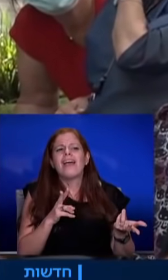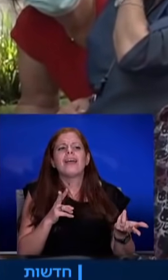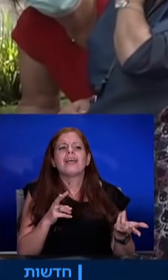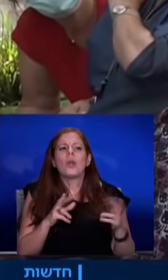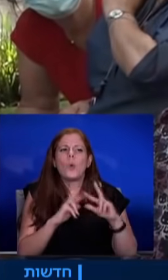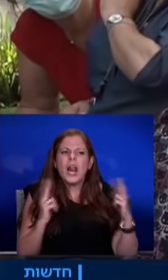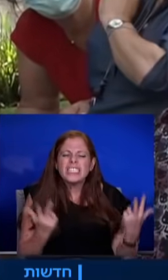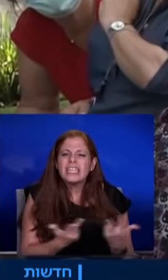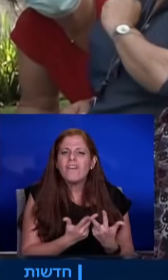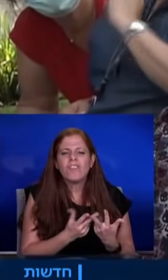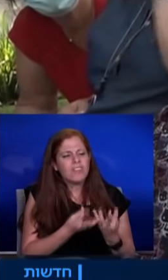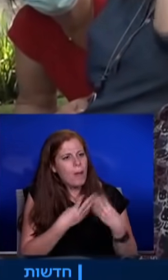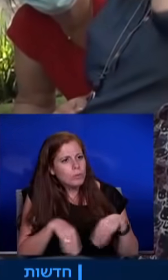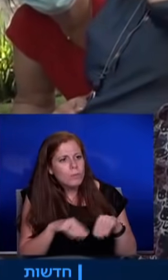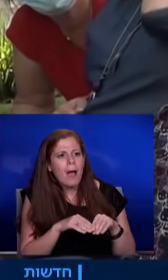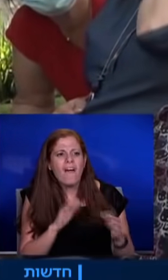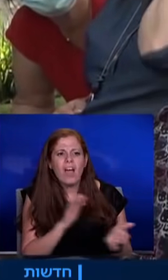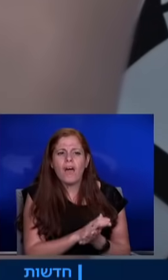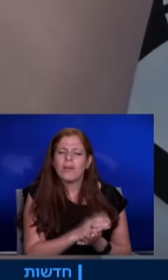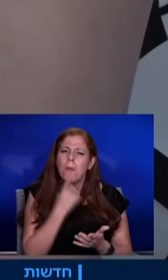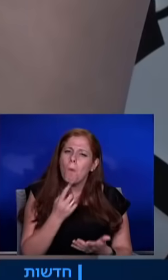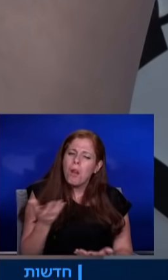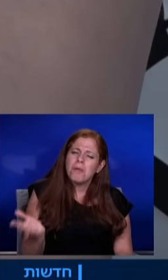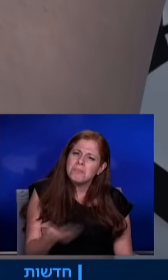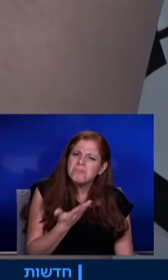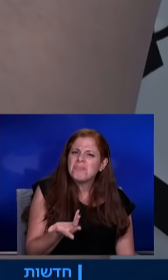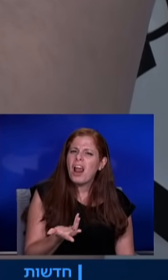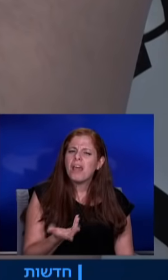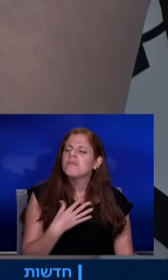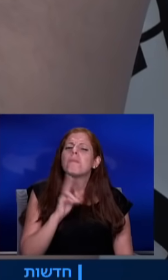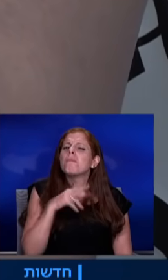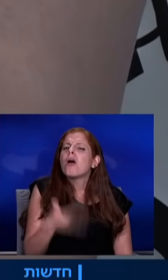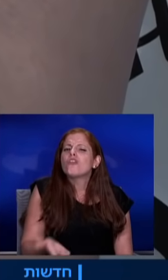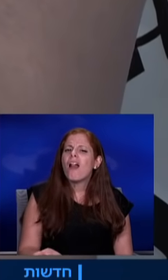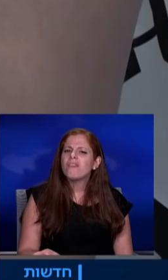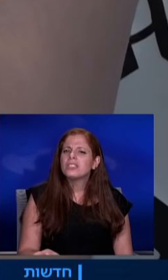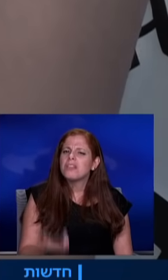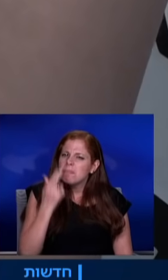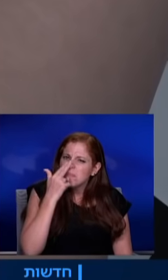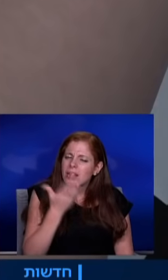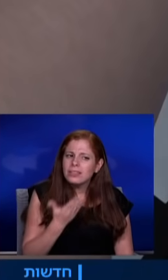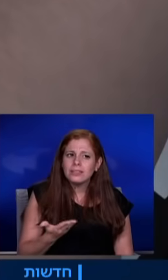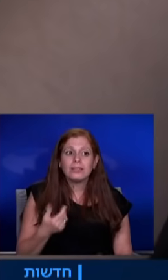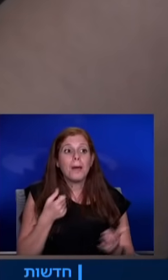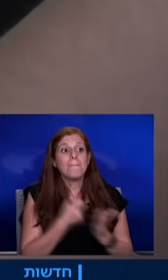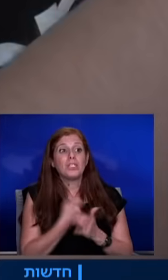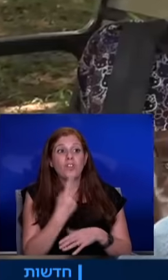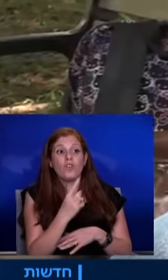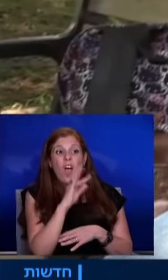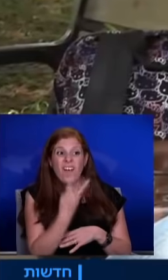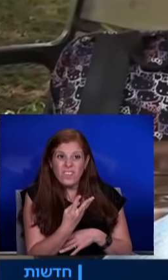הצוות והמשפחה והחברים אמרו לי, תקשי, מה יש לך להפסיד? סוף השבוע הרביעי של המחלה כבר הייתה